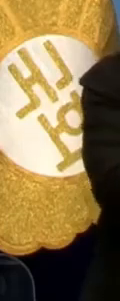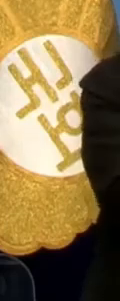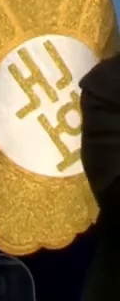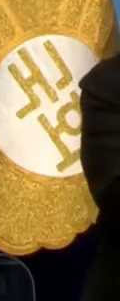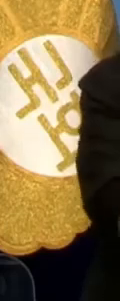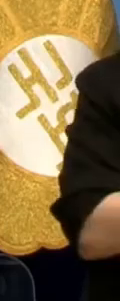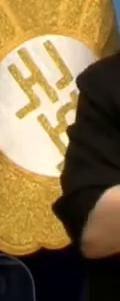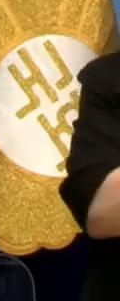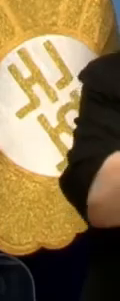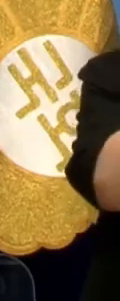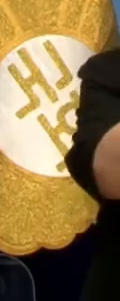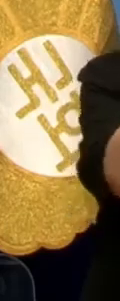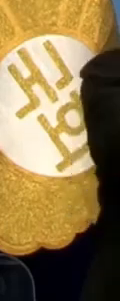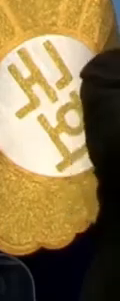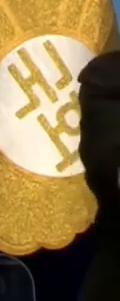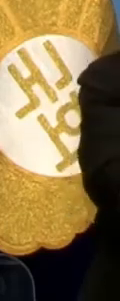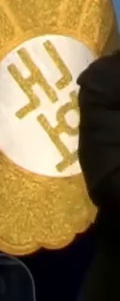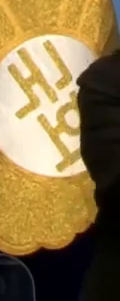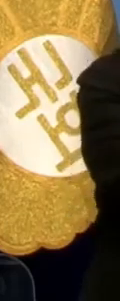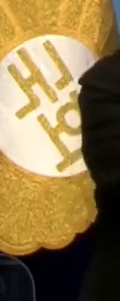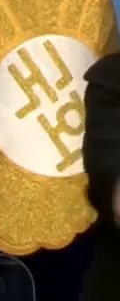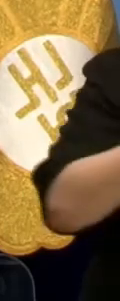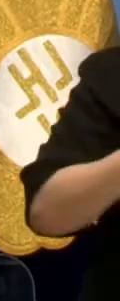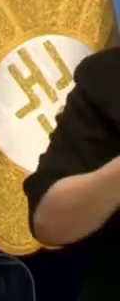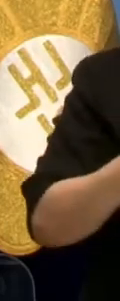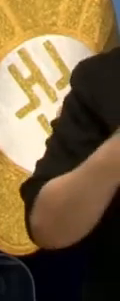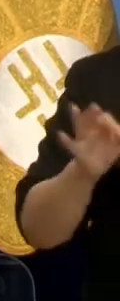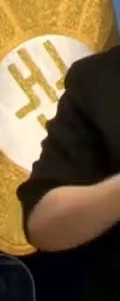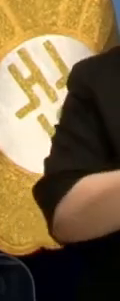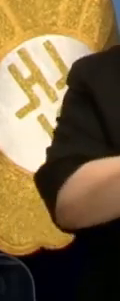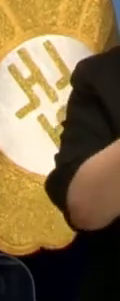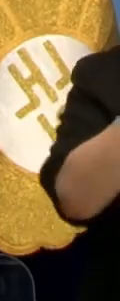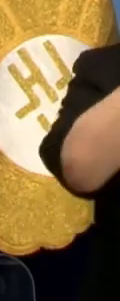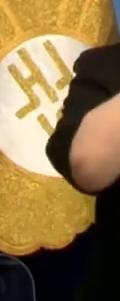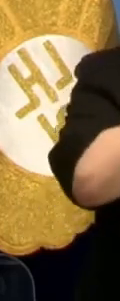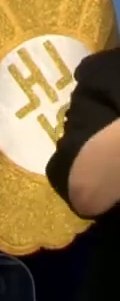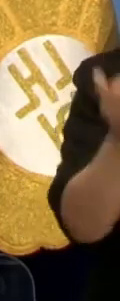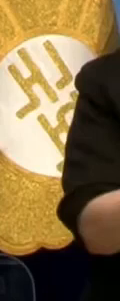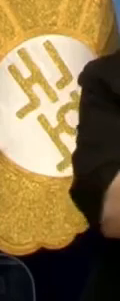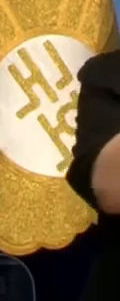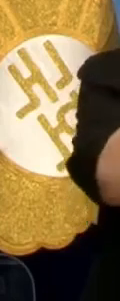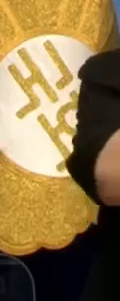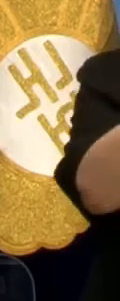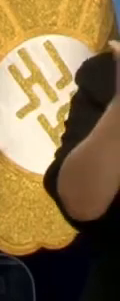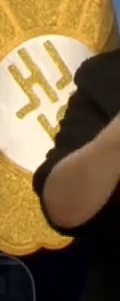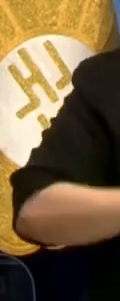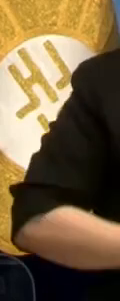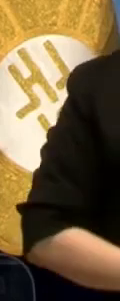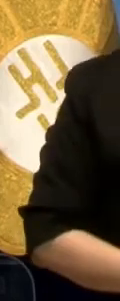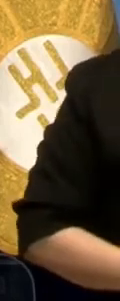기본소득은 현금과 달리 경제 활성화 효과가 극대화됩니다.